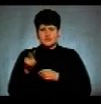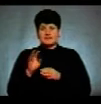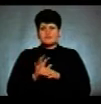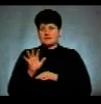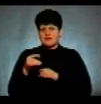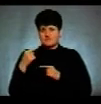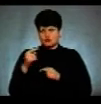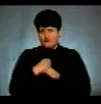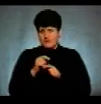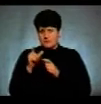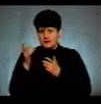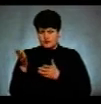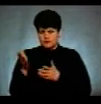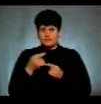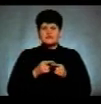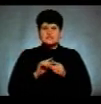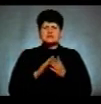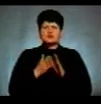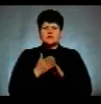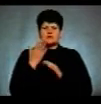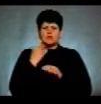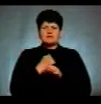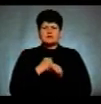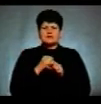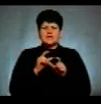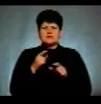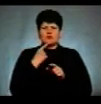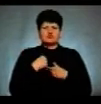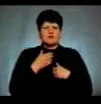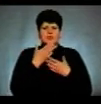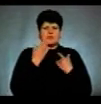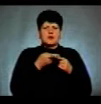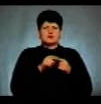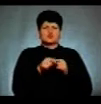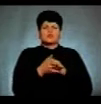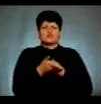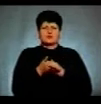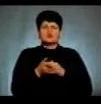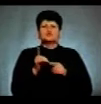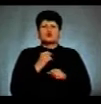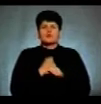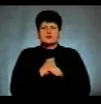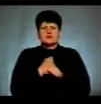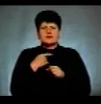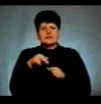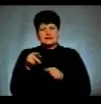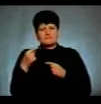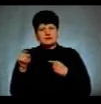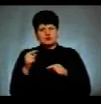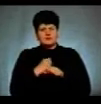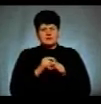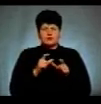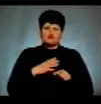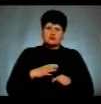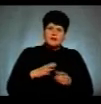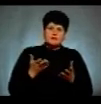аптеку. В таких ситуаціях, коли в аптеці говорять про те, що немає цього медикаменту, що робити? Йти в іншу аптеку чекати?